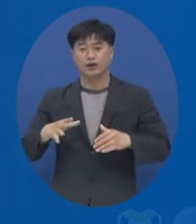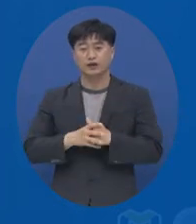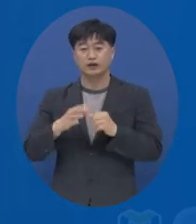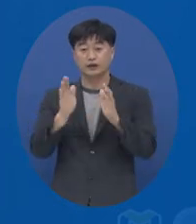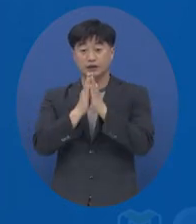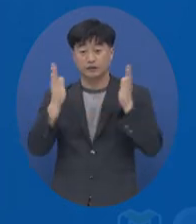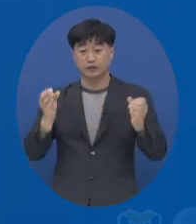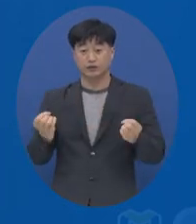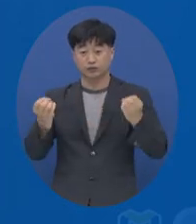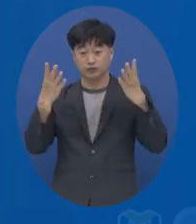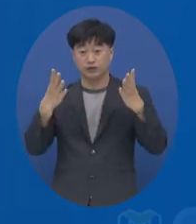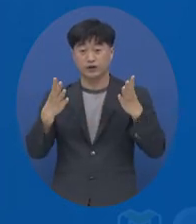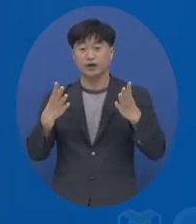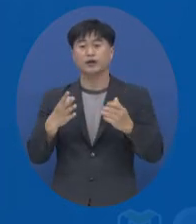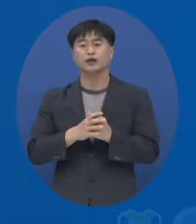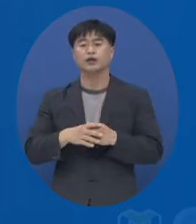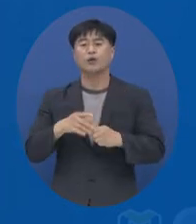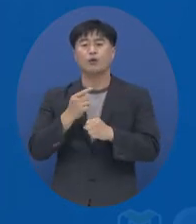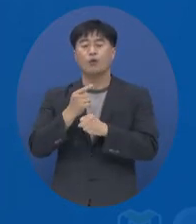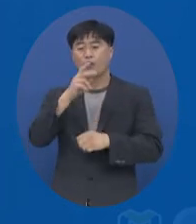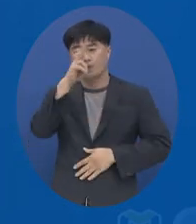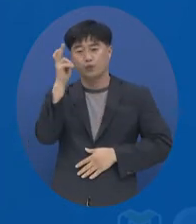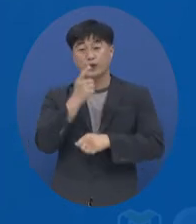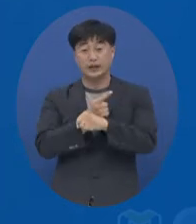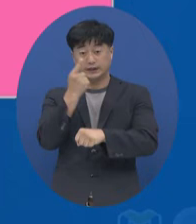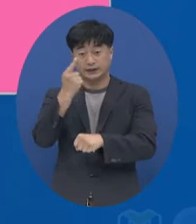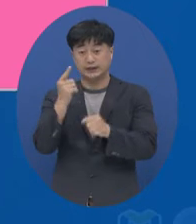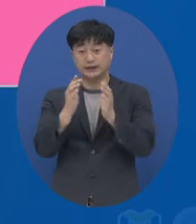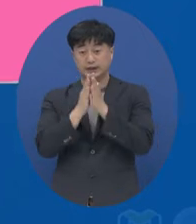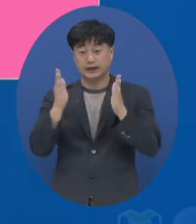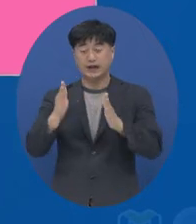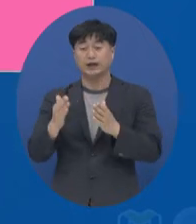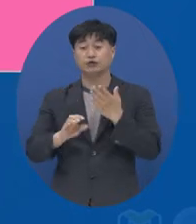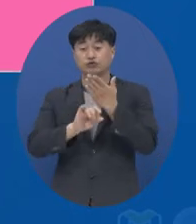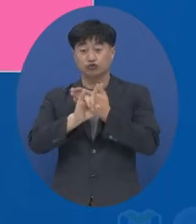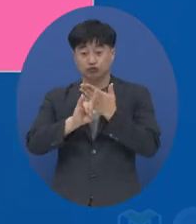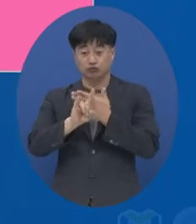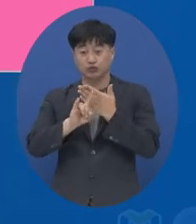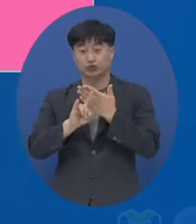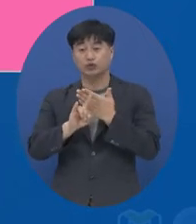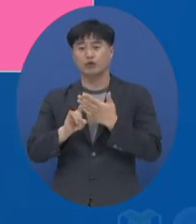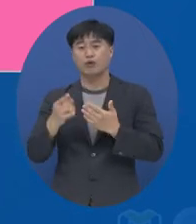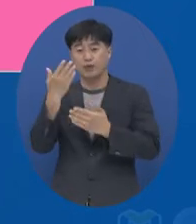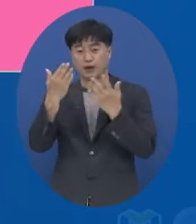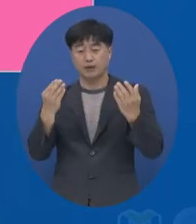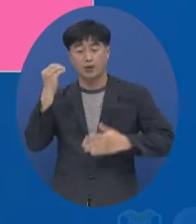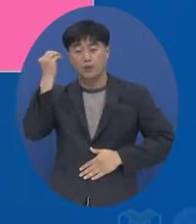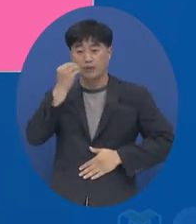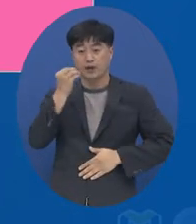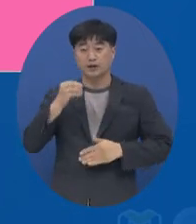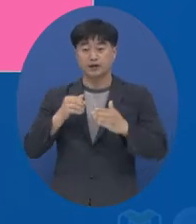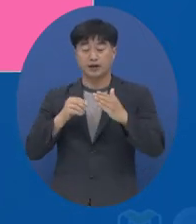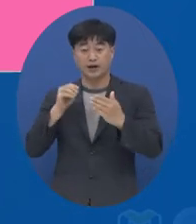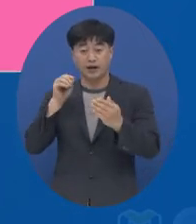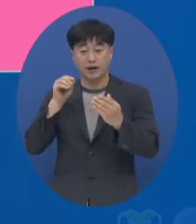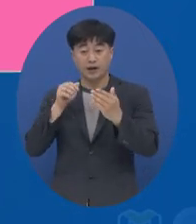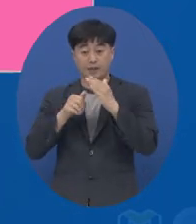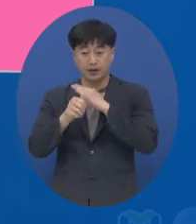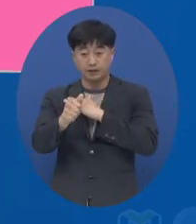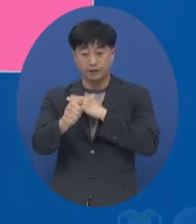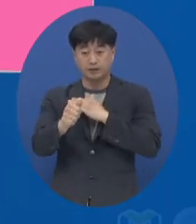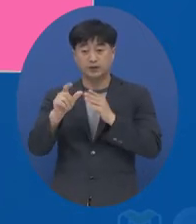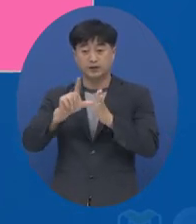개막식을 오후 1시부터 문을 여는데 경기도 유튜브 채널과 박람 의 공식 홈페이지에 접속하면 실시간으로